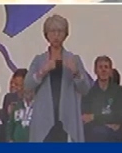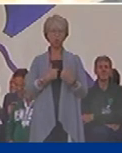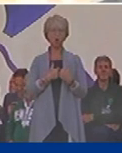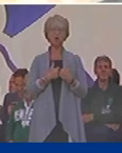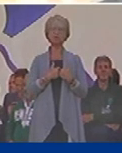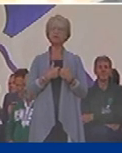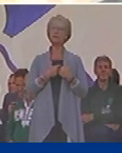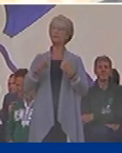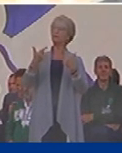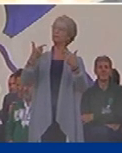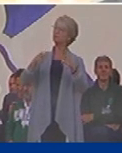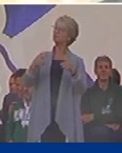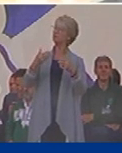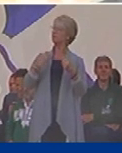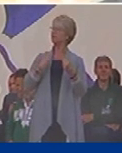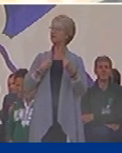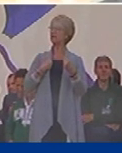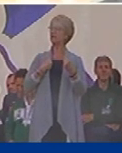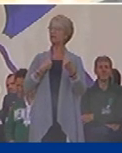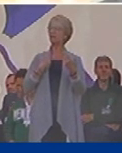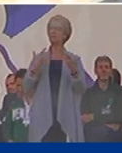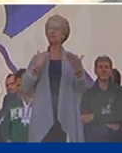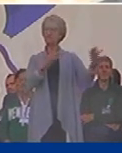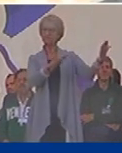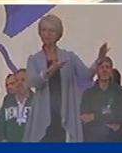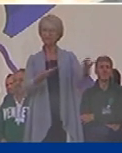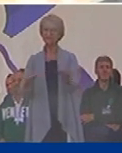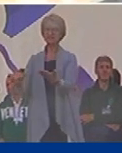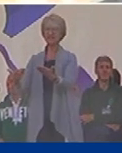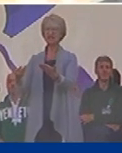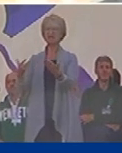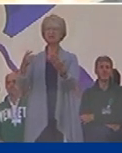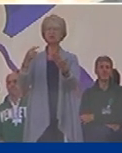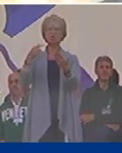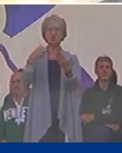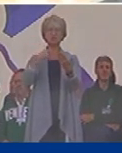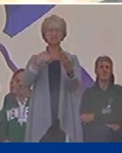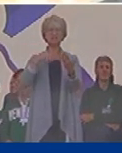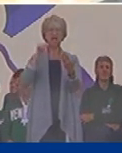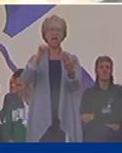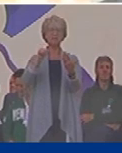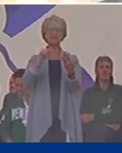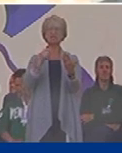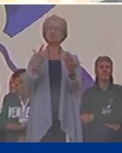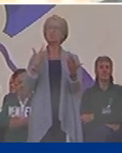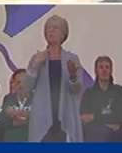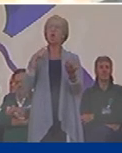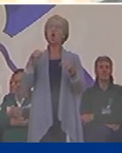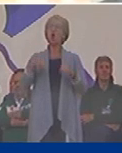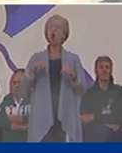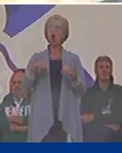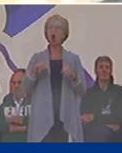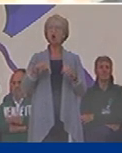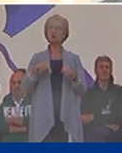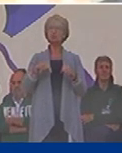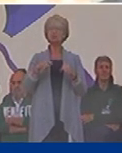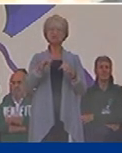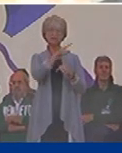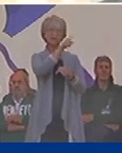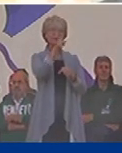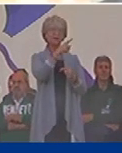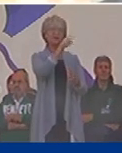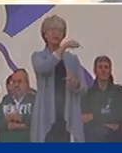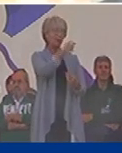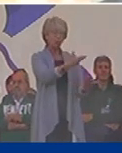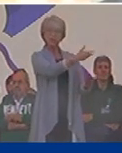perché avere invitato dei cuo di Amatrice, il fatto che oggi state cucinando il nostro